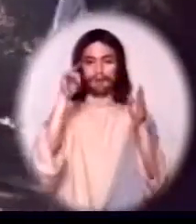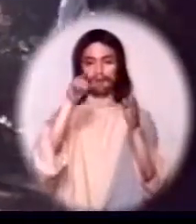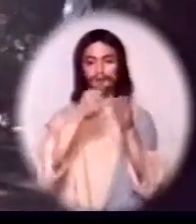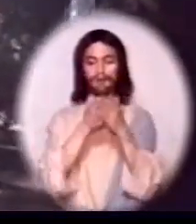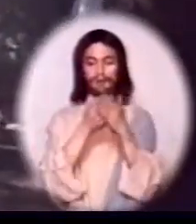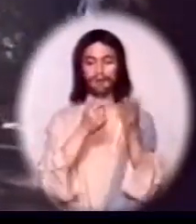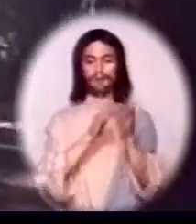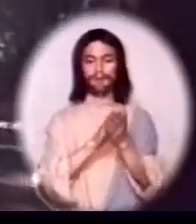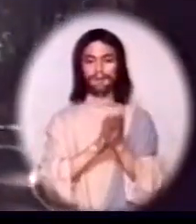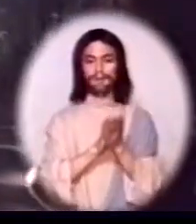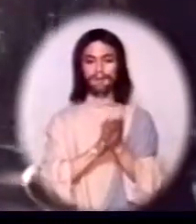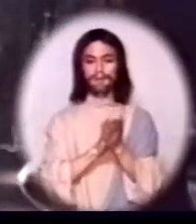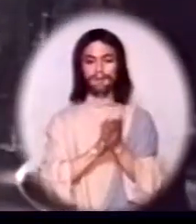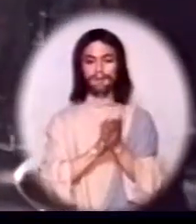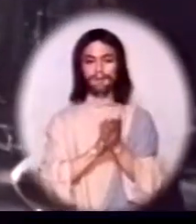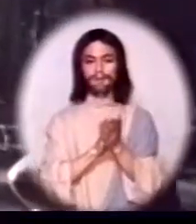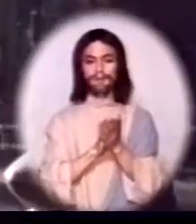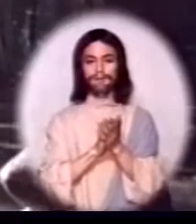열릴 것이니,